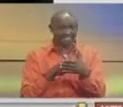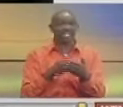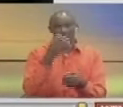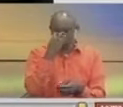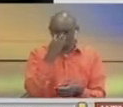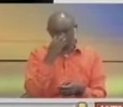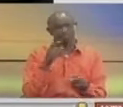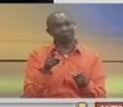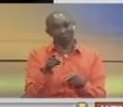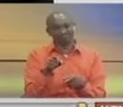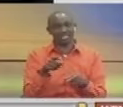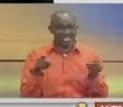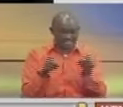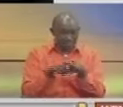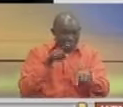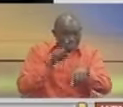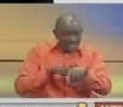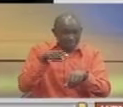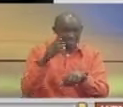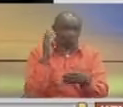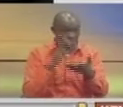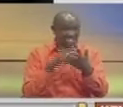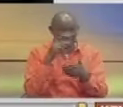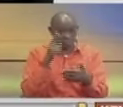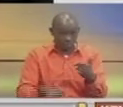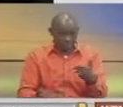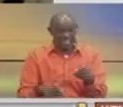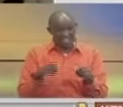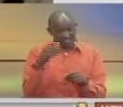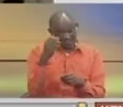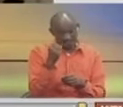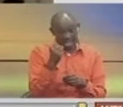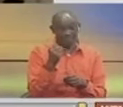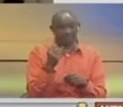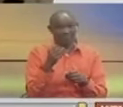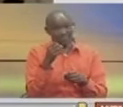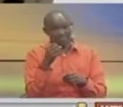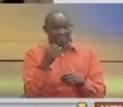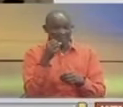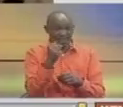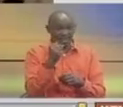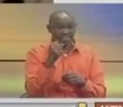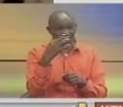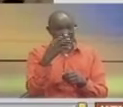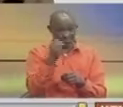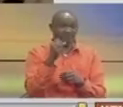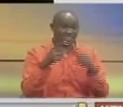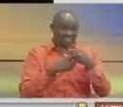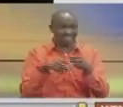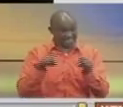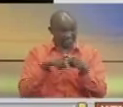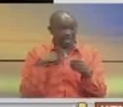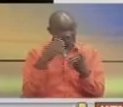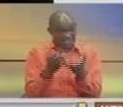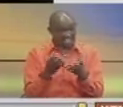mahakama ya ICC. Ilivyokuwa wakati ushahidi wa shahidi nambari 536, swala la ulinzi wa mashahidi likapewa uzito